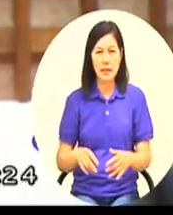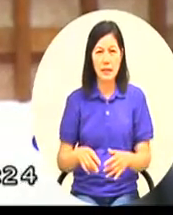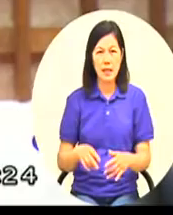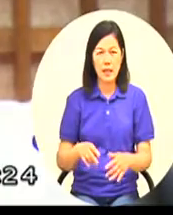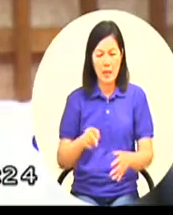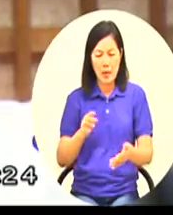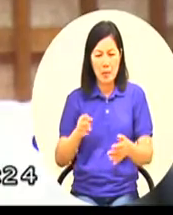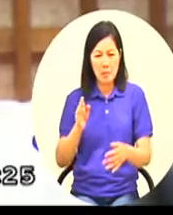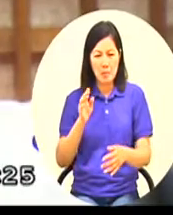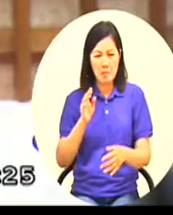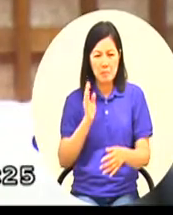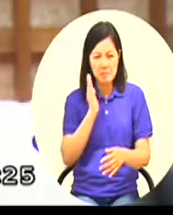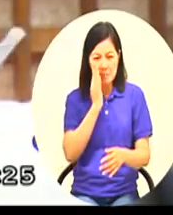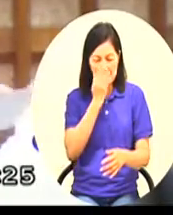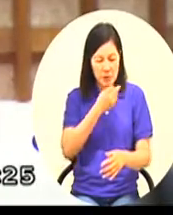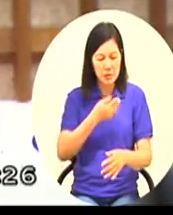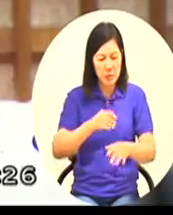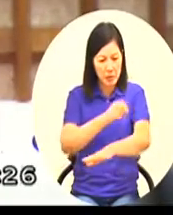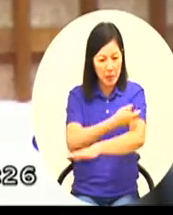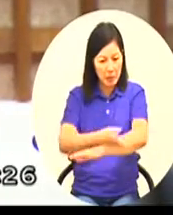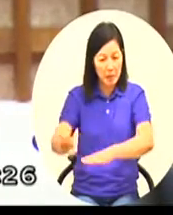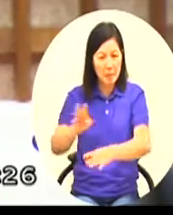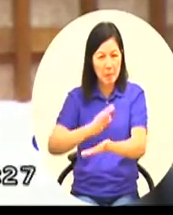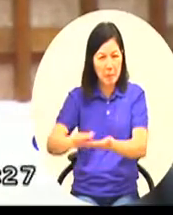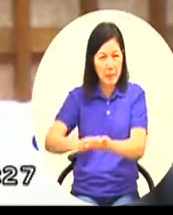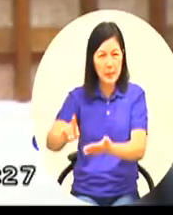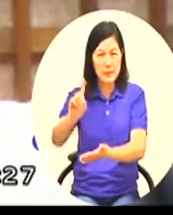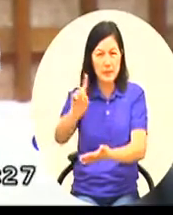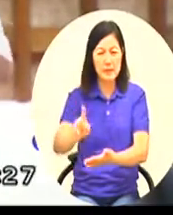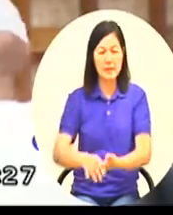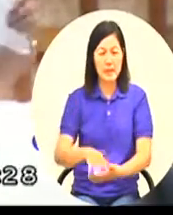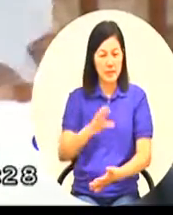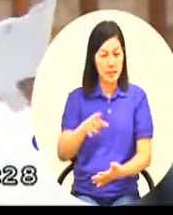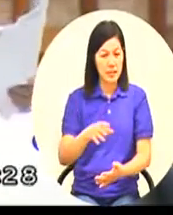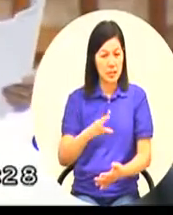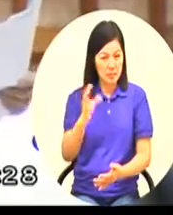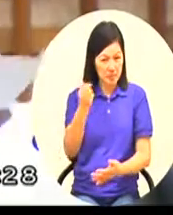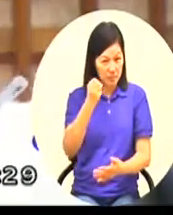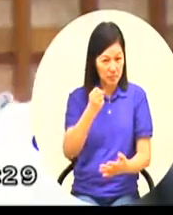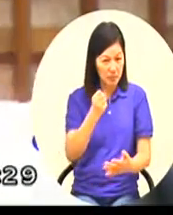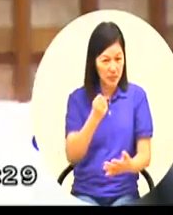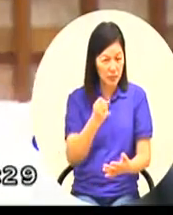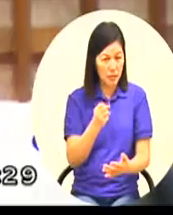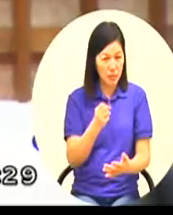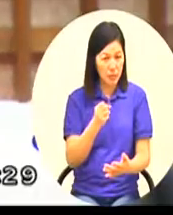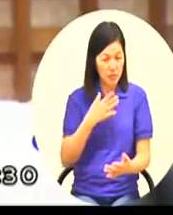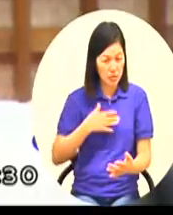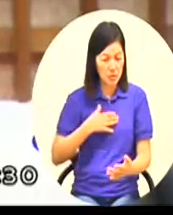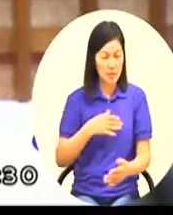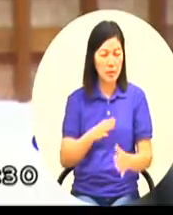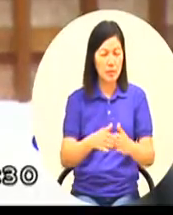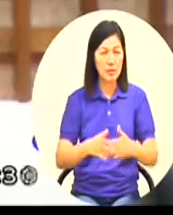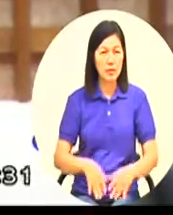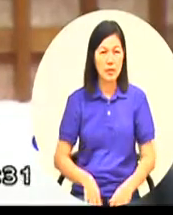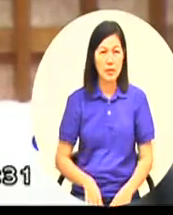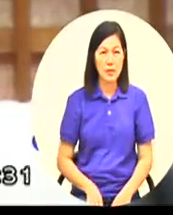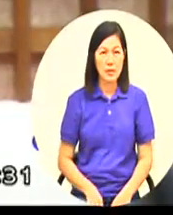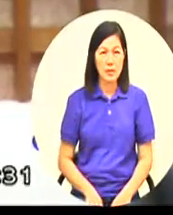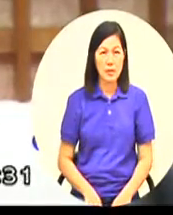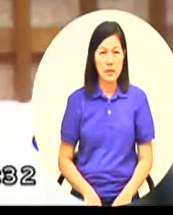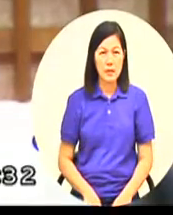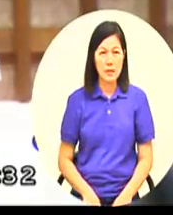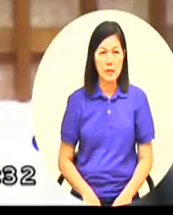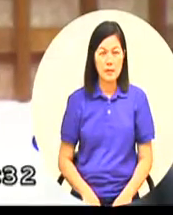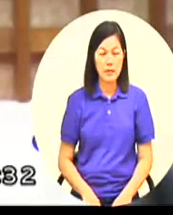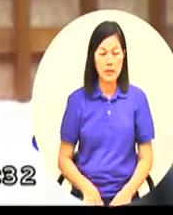的数量有增有减，你们都应该掌握在手上。反而这个区域如果说我们来讲的话，分项分